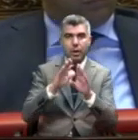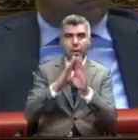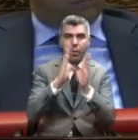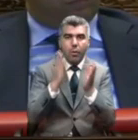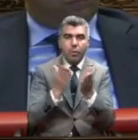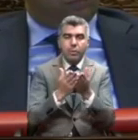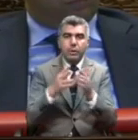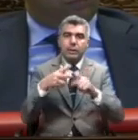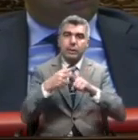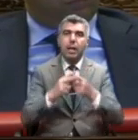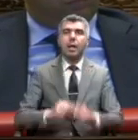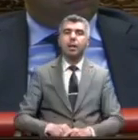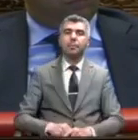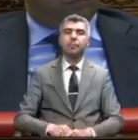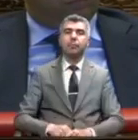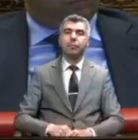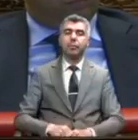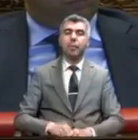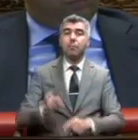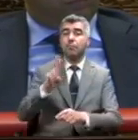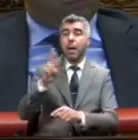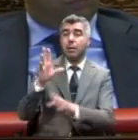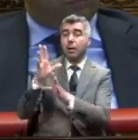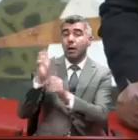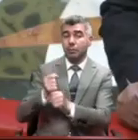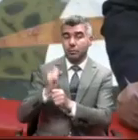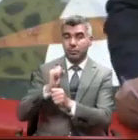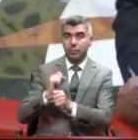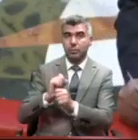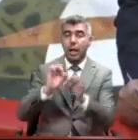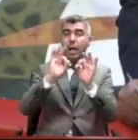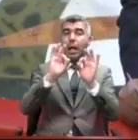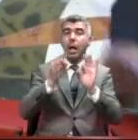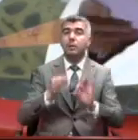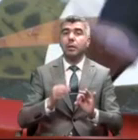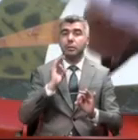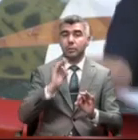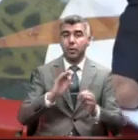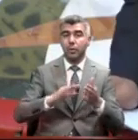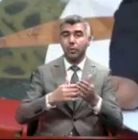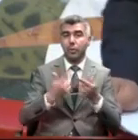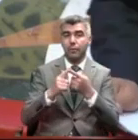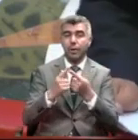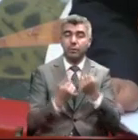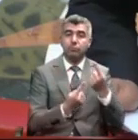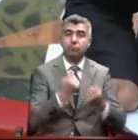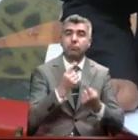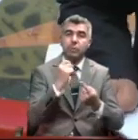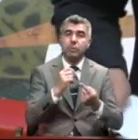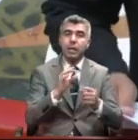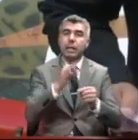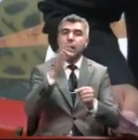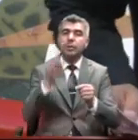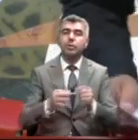الصناعيه هذا سيدنا عدد ديال التوجهات باش نوصلوا لهذه